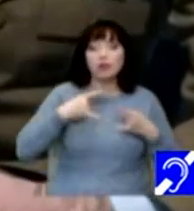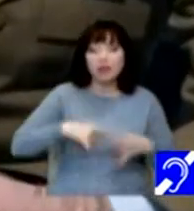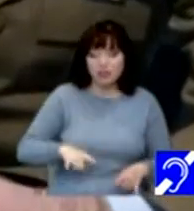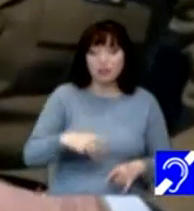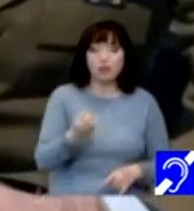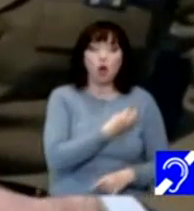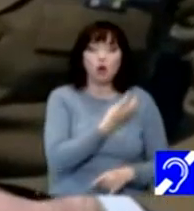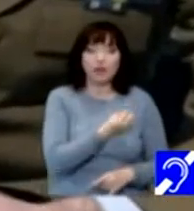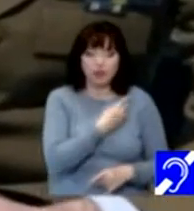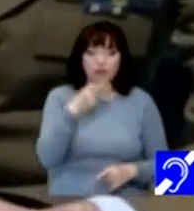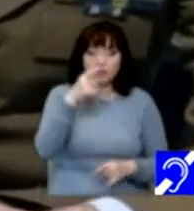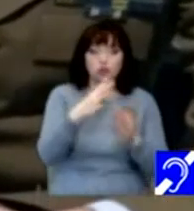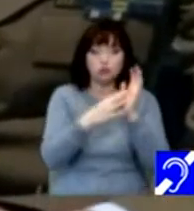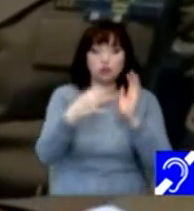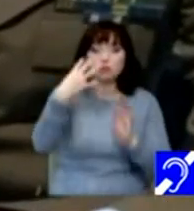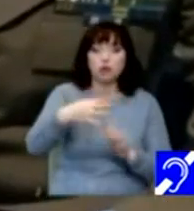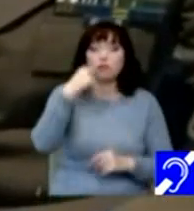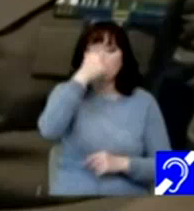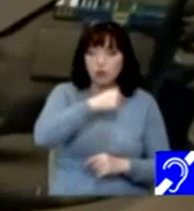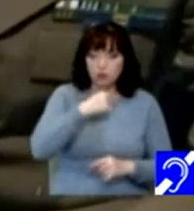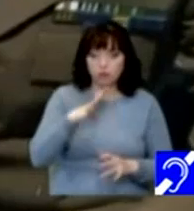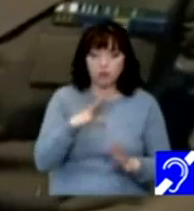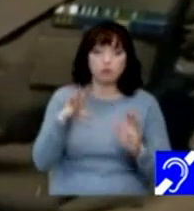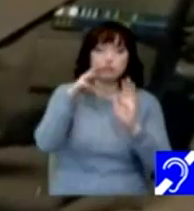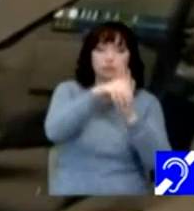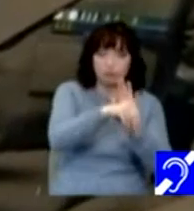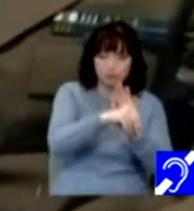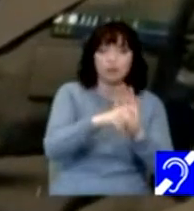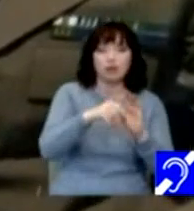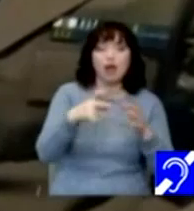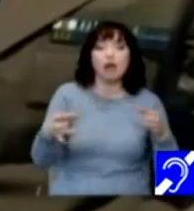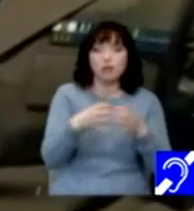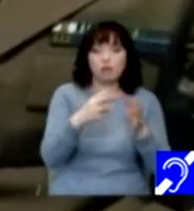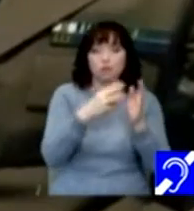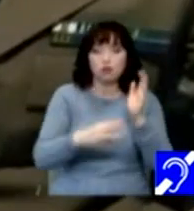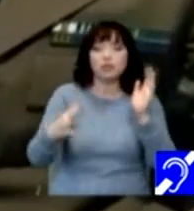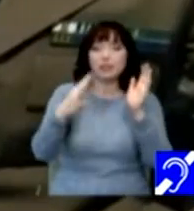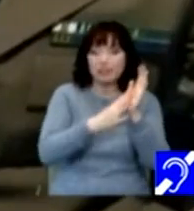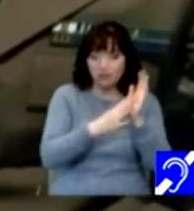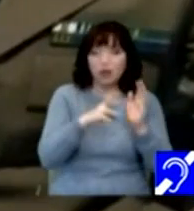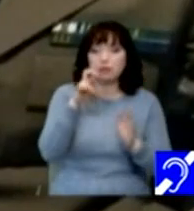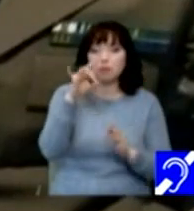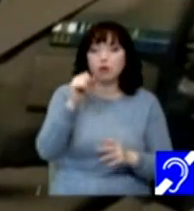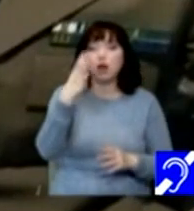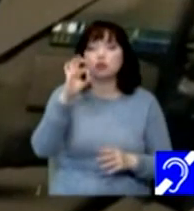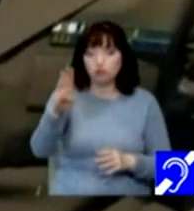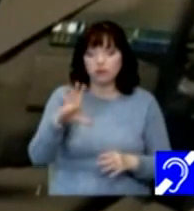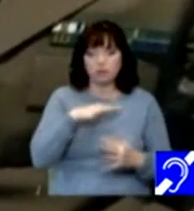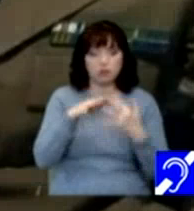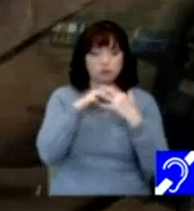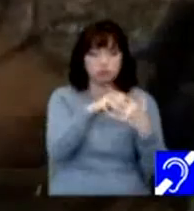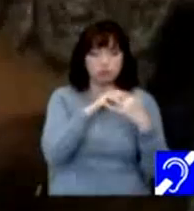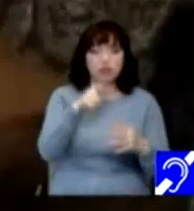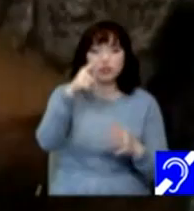în Orhei. În 1940 a fost înrolat în regimentul 89 Infanterie din Brașov și a luptat pe front în